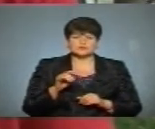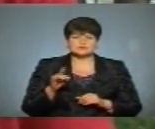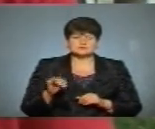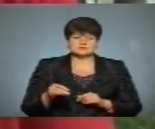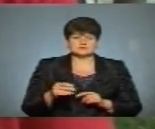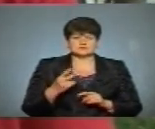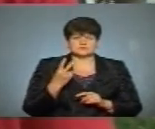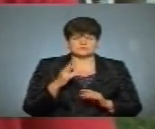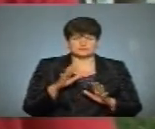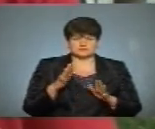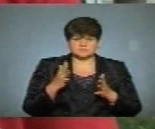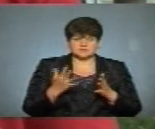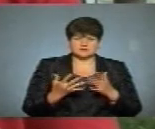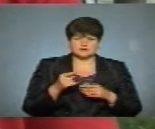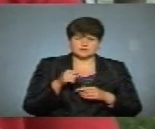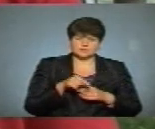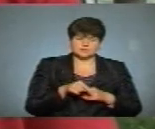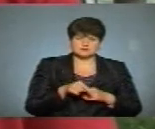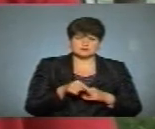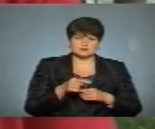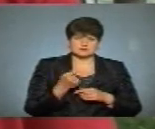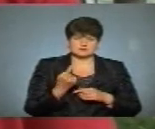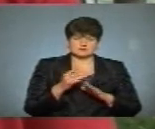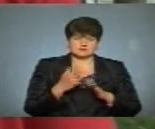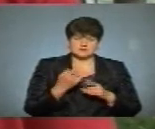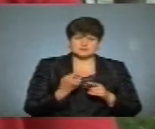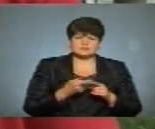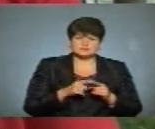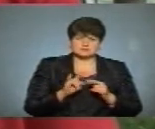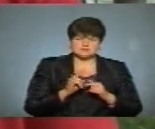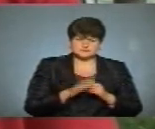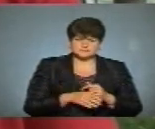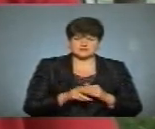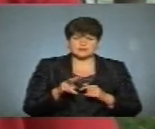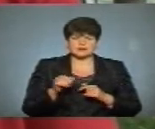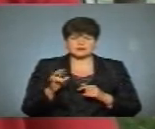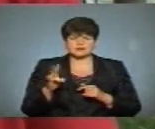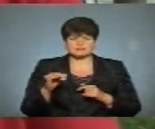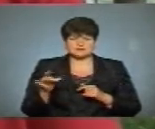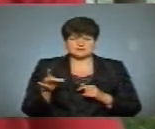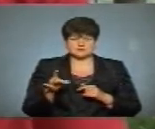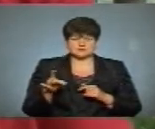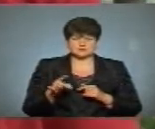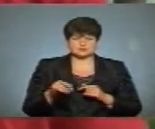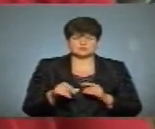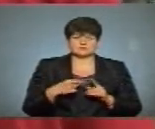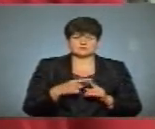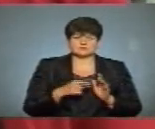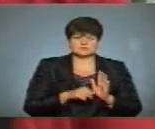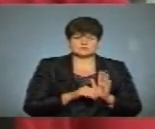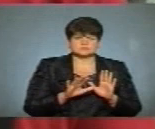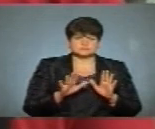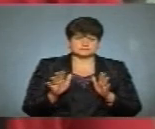2 випадки, але один з них – це дитина, Лановецький район – 6 випадків.